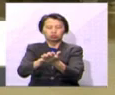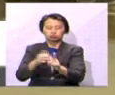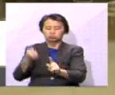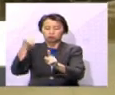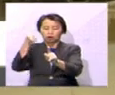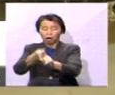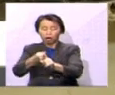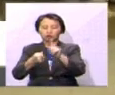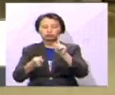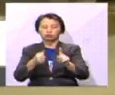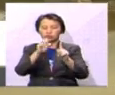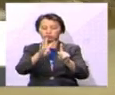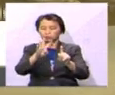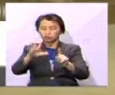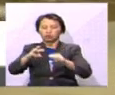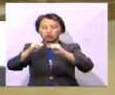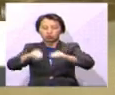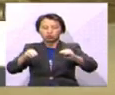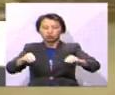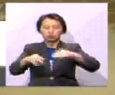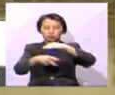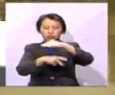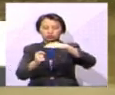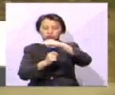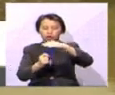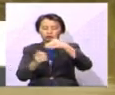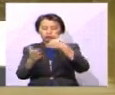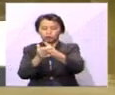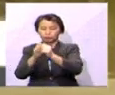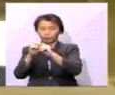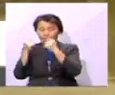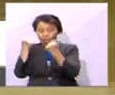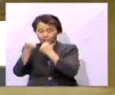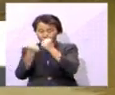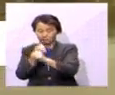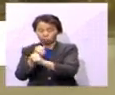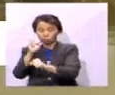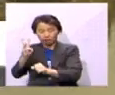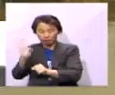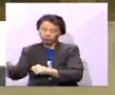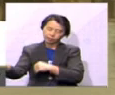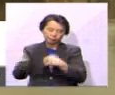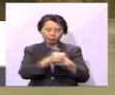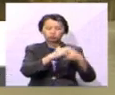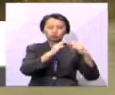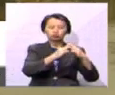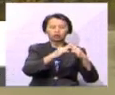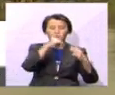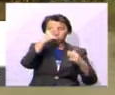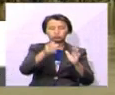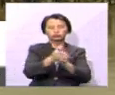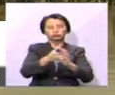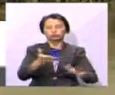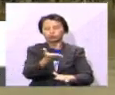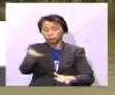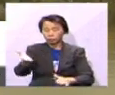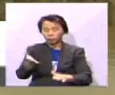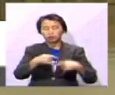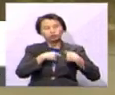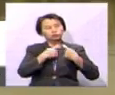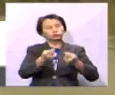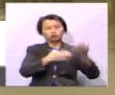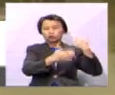mengarahkan 145 murid prasekolah hingga tahun 6 untuk pulang ke rumah masing-masing demi keselamatan mereka sejak